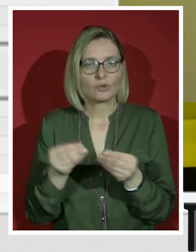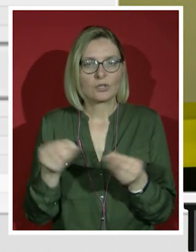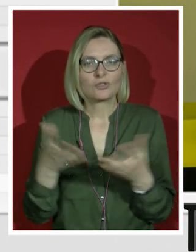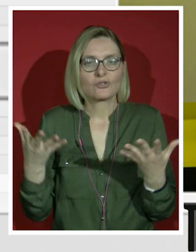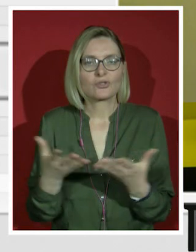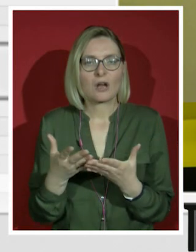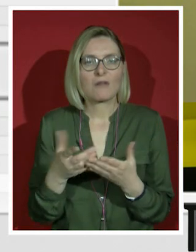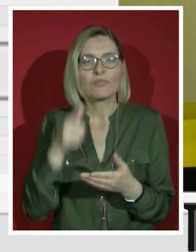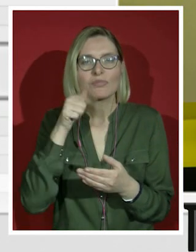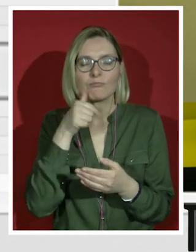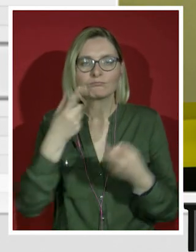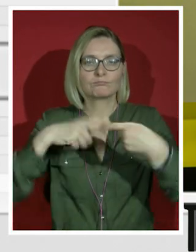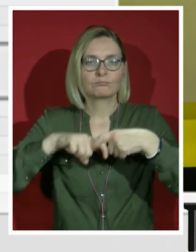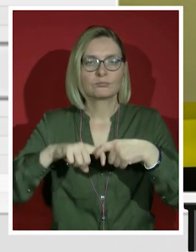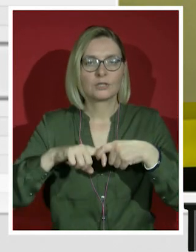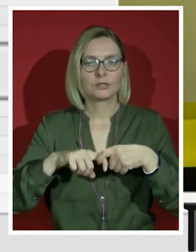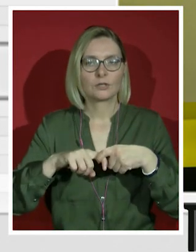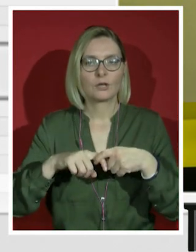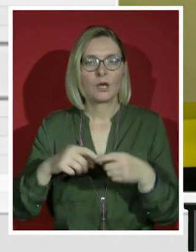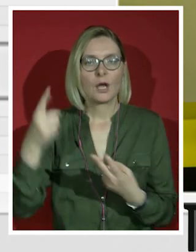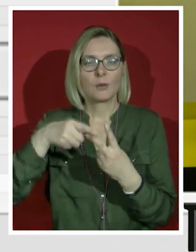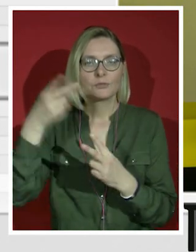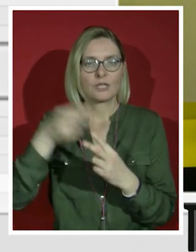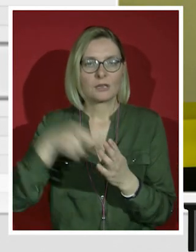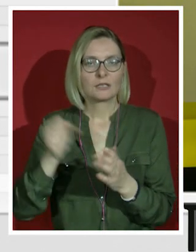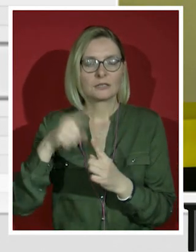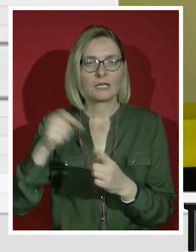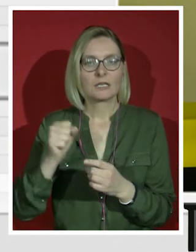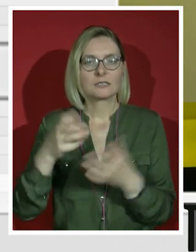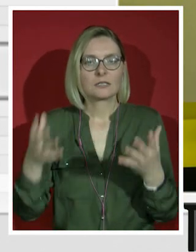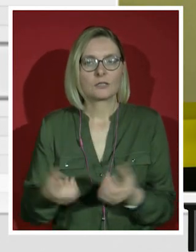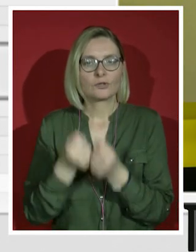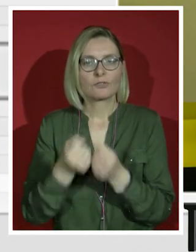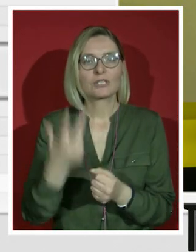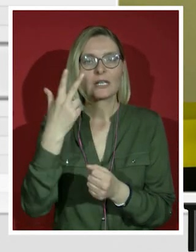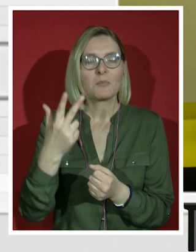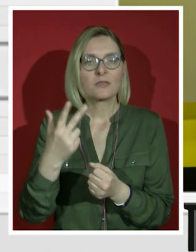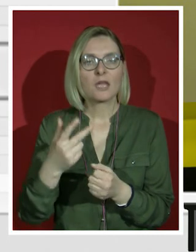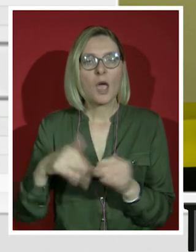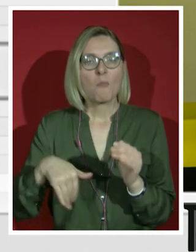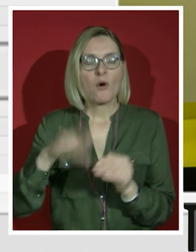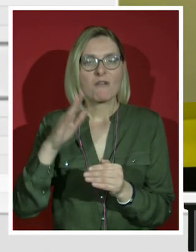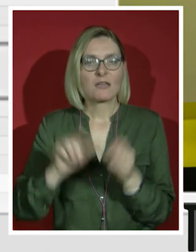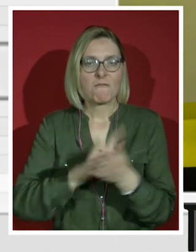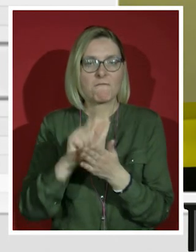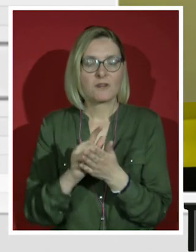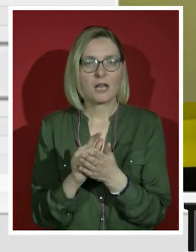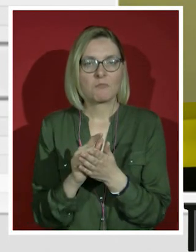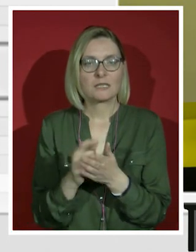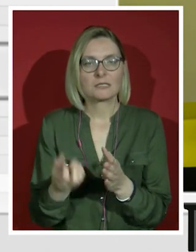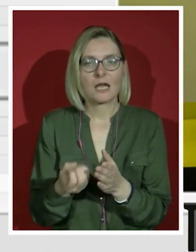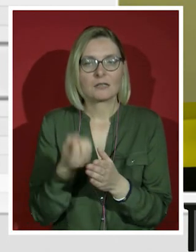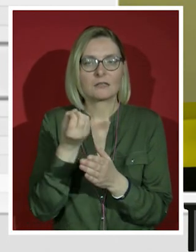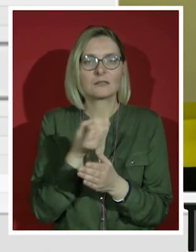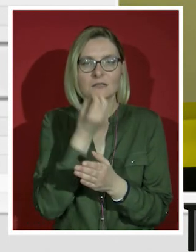поголемо опрашување кај цветовите, пчелата се задржуваше три пати подолго време отколку што е потребно за еден цвет. Со тоа на пчеларите им беше